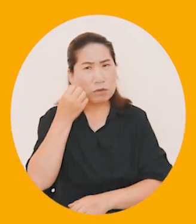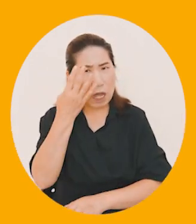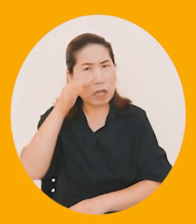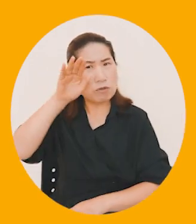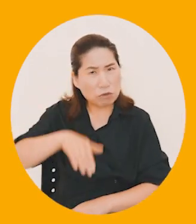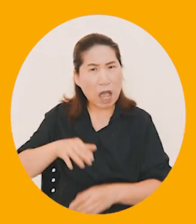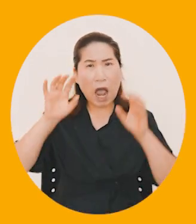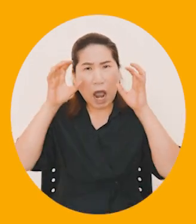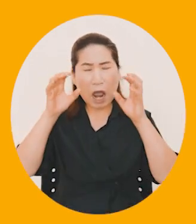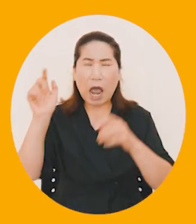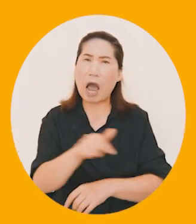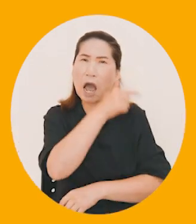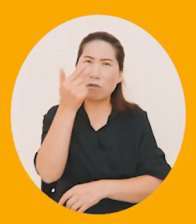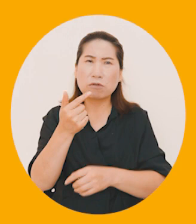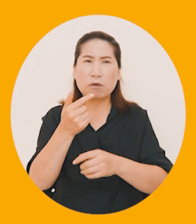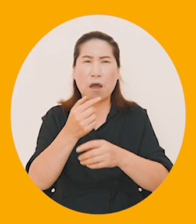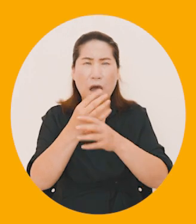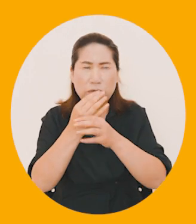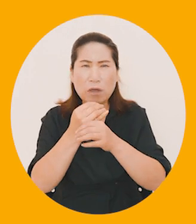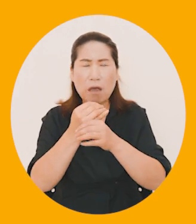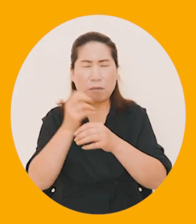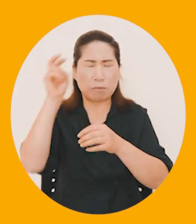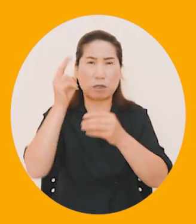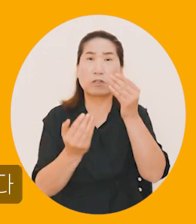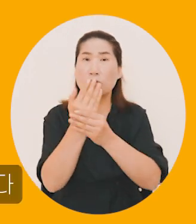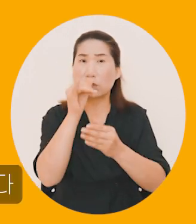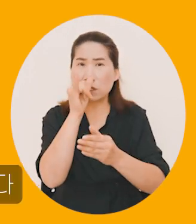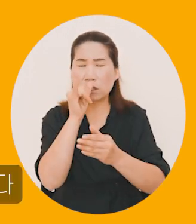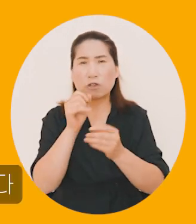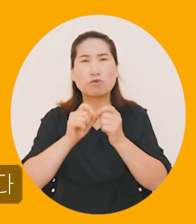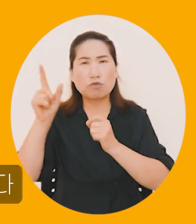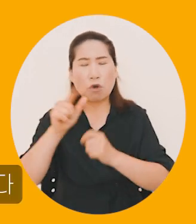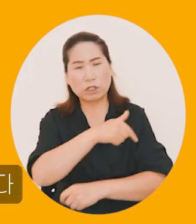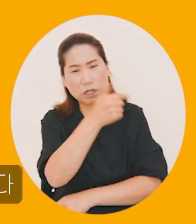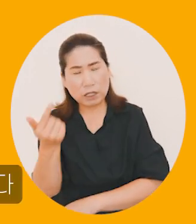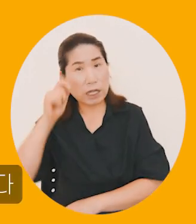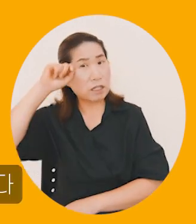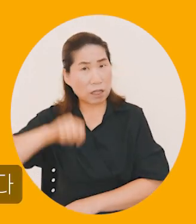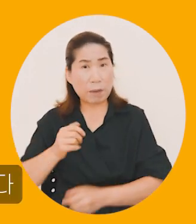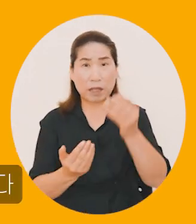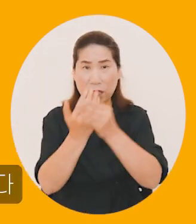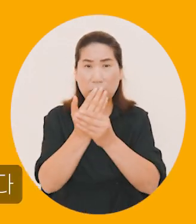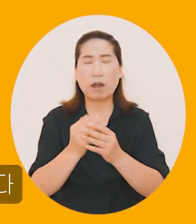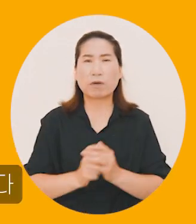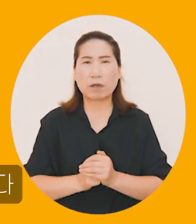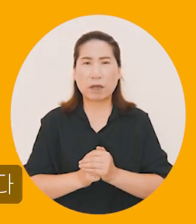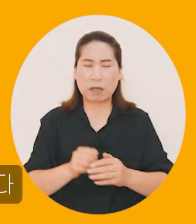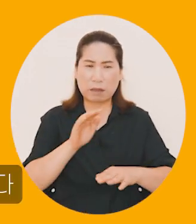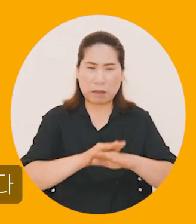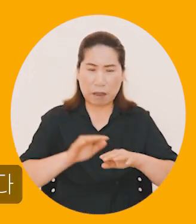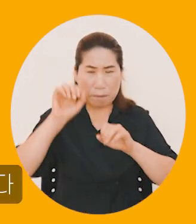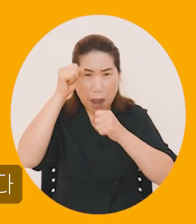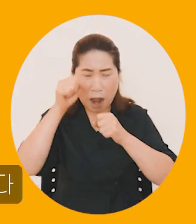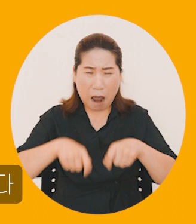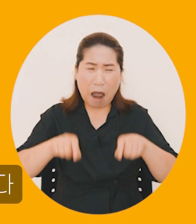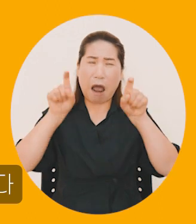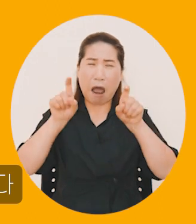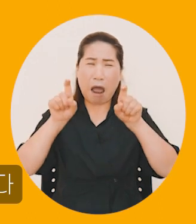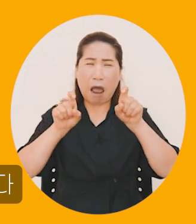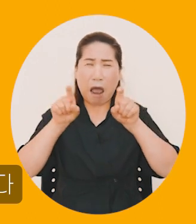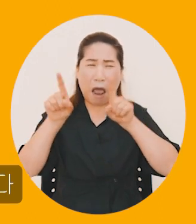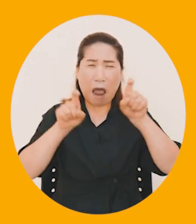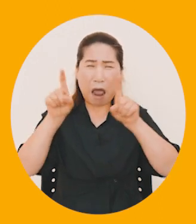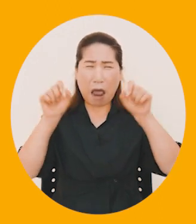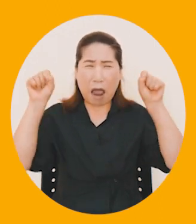이하의 영아에게서 하루 중 언제든지 발생할 수 있으나 주로 저녁이나 새벽에 나타나며 양 다리를 배 쪽으로 올리며 주먹을